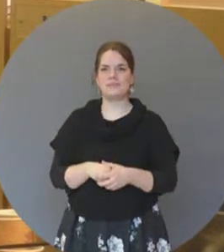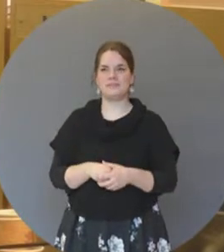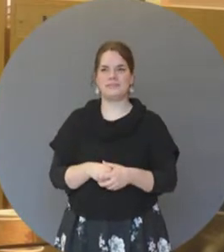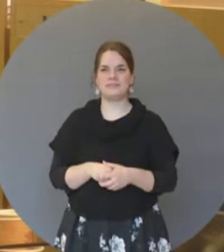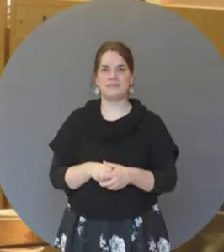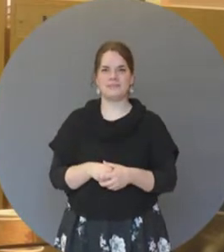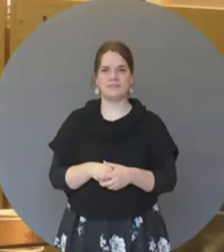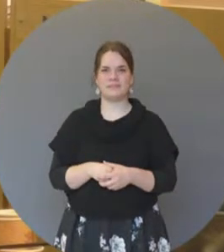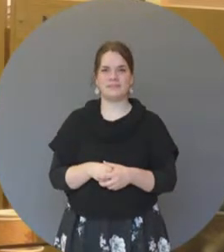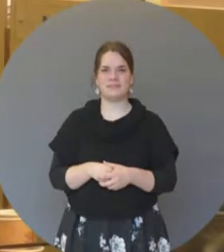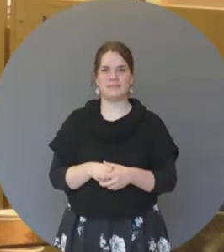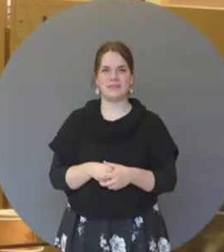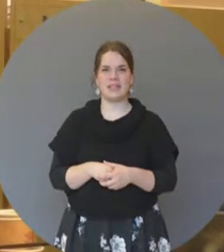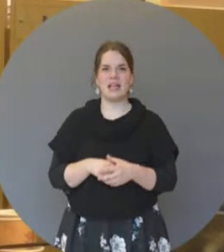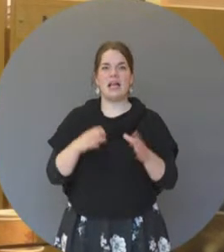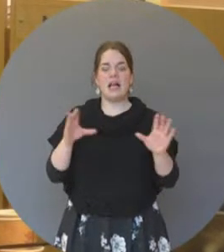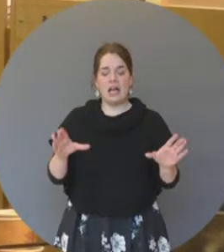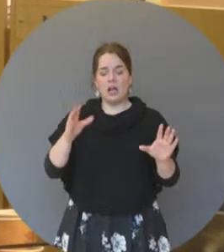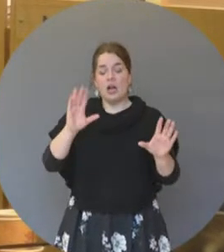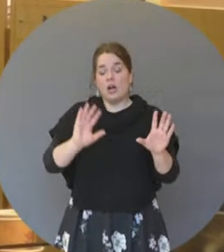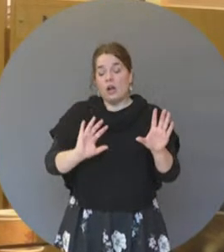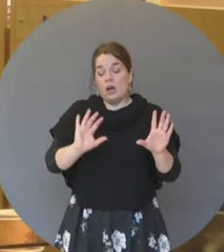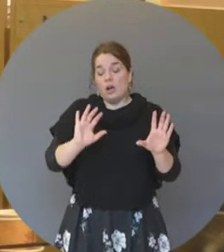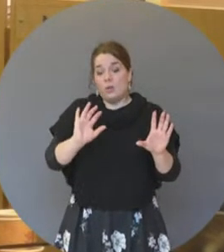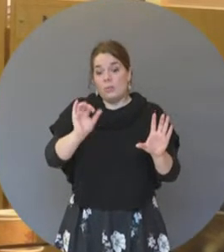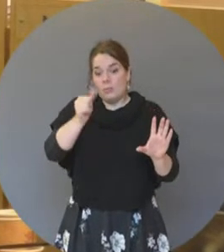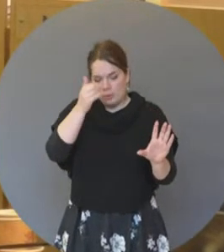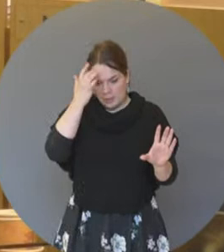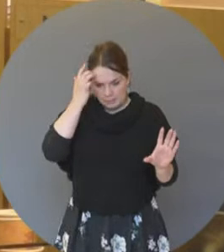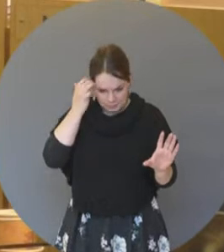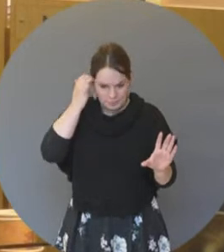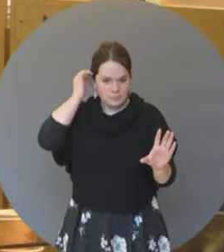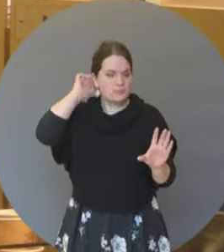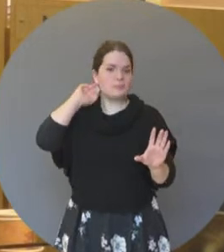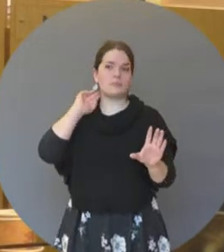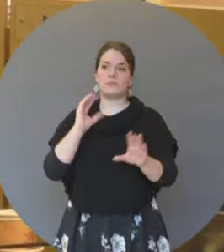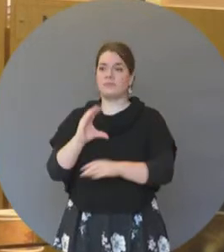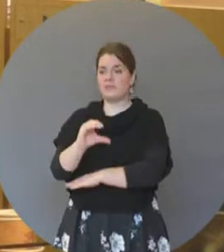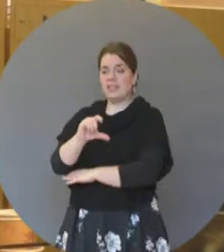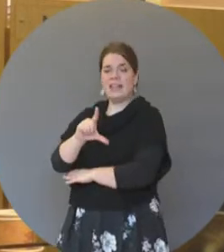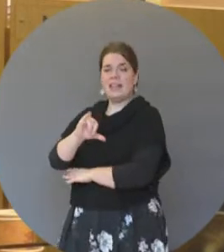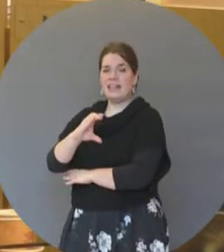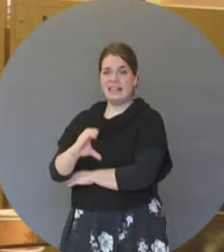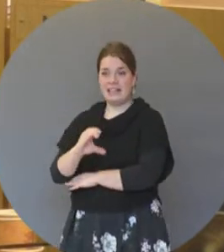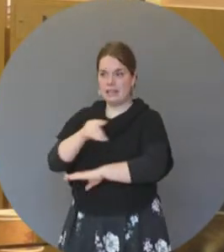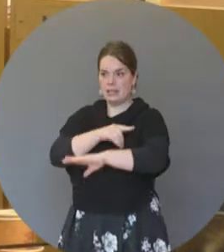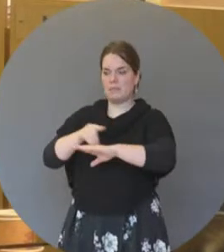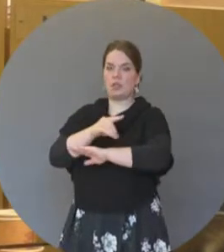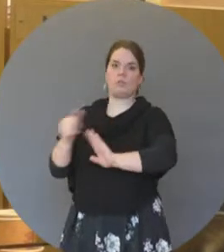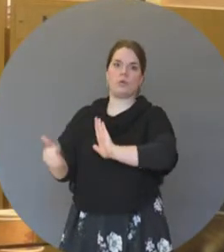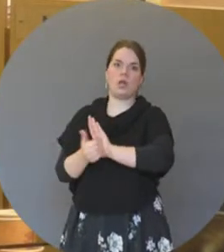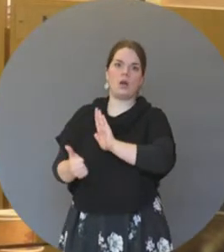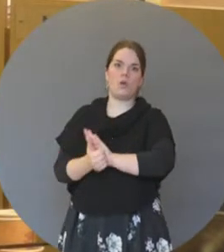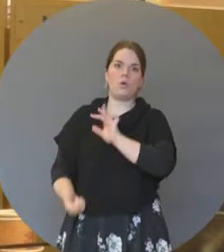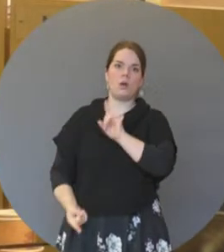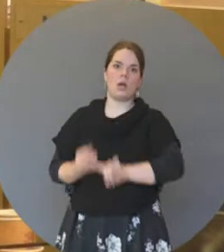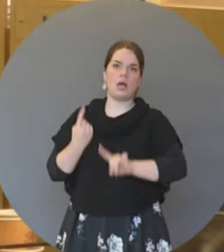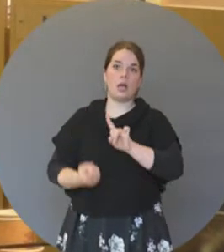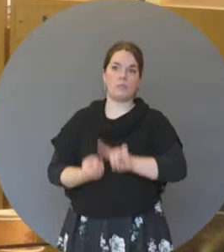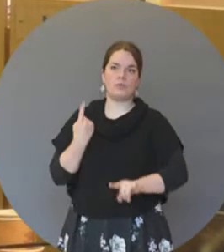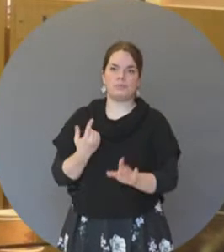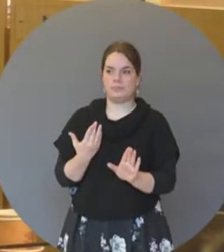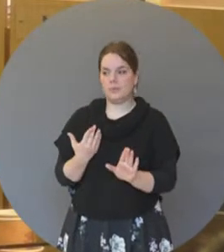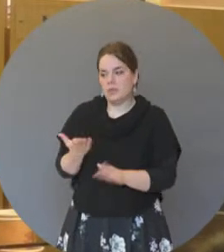dans un premier temps je voulais effectivement rappeler l'importance des clics dans notre département qui constitue évidemment le